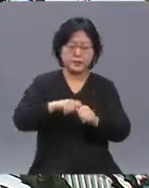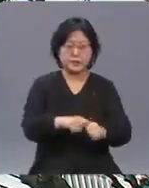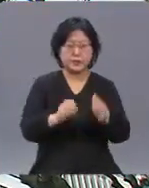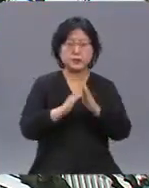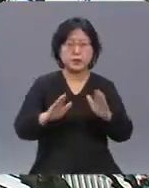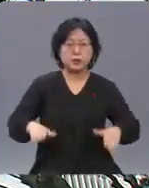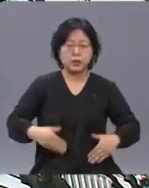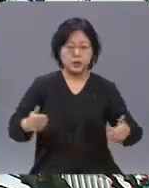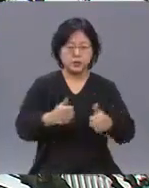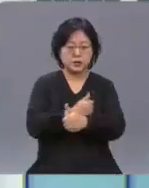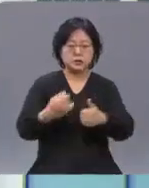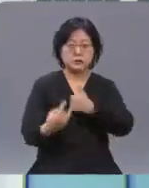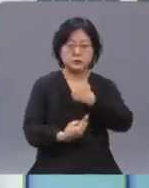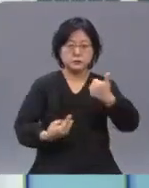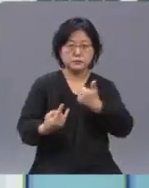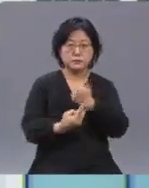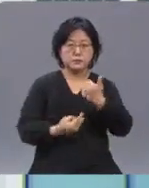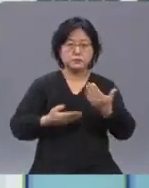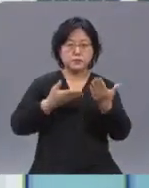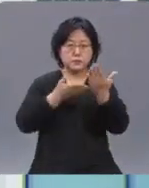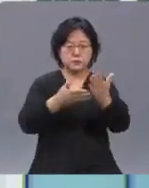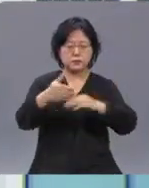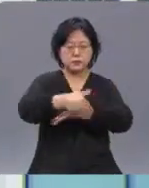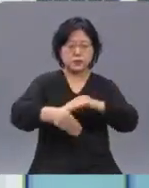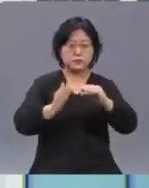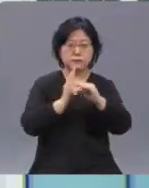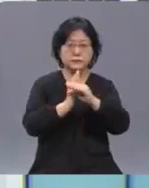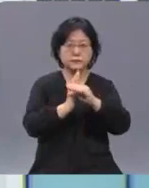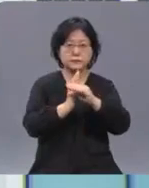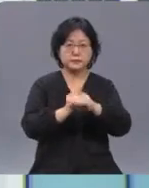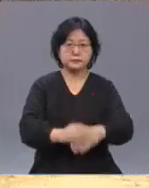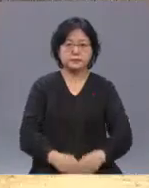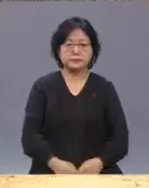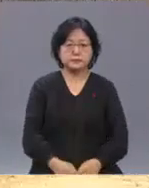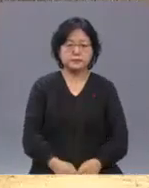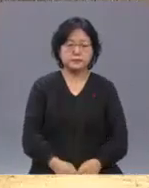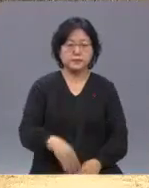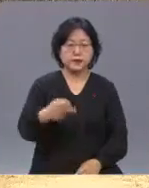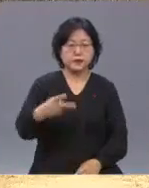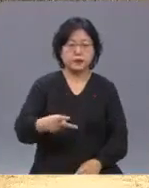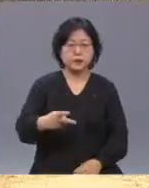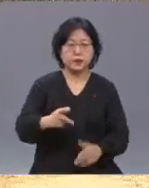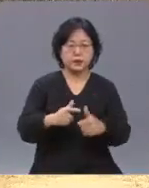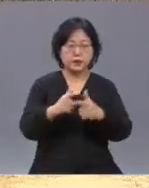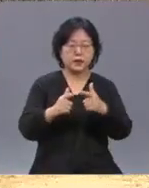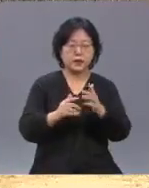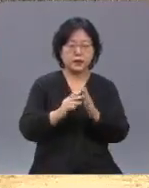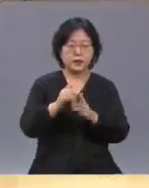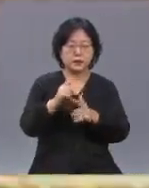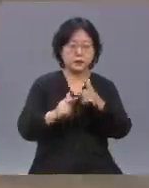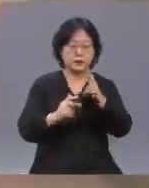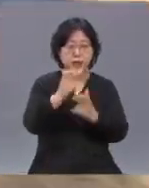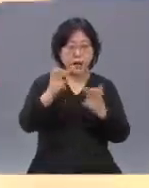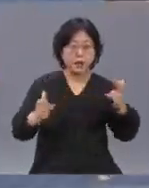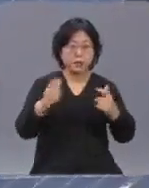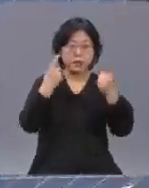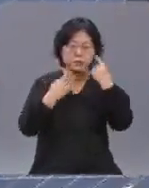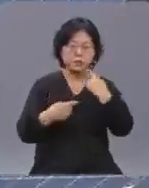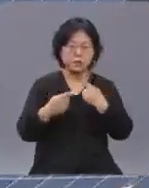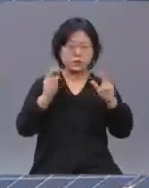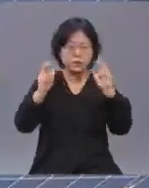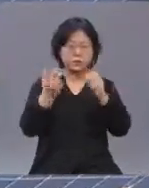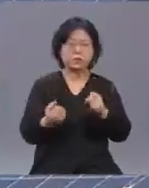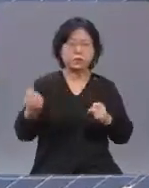전라남도 인사위원회의에 요구할 방침이라고 밝혔습니다 또 살림을 훼손한 태양광 업체에도